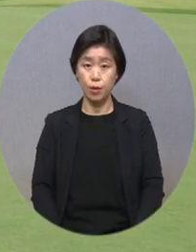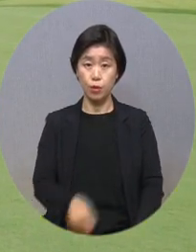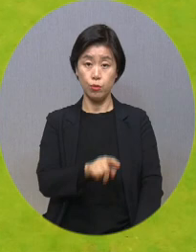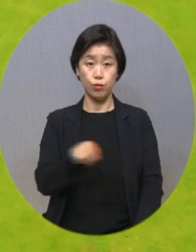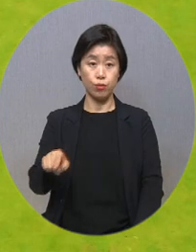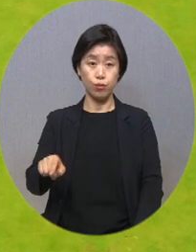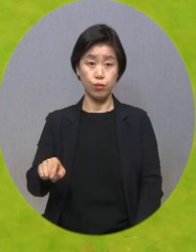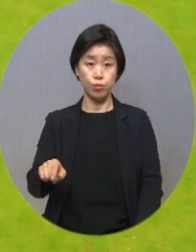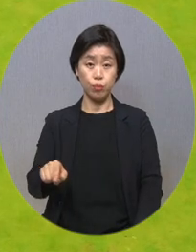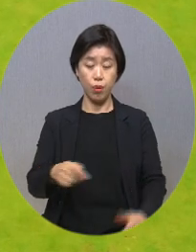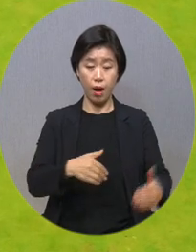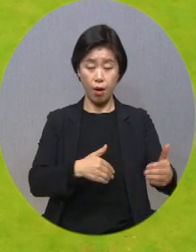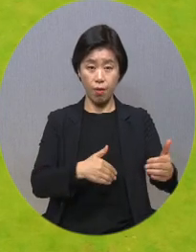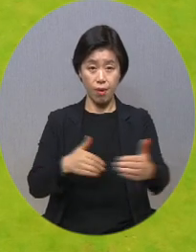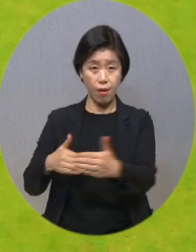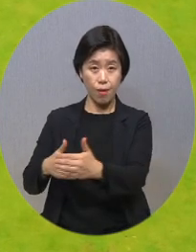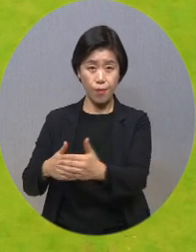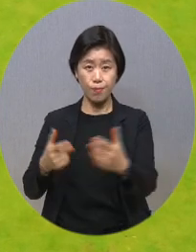맞아요.